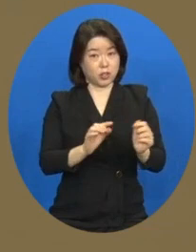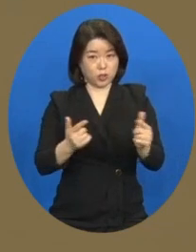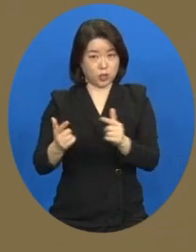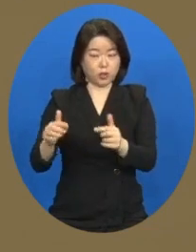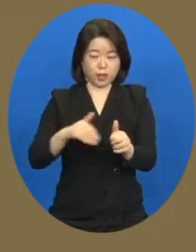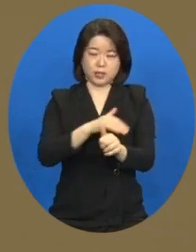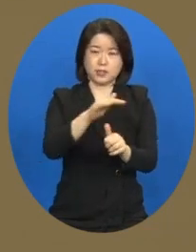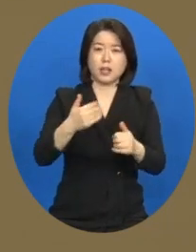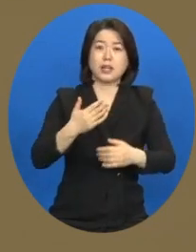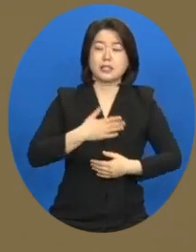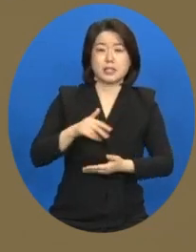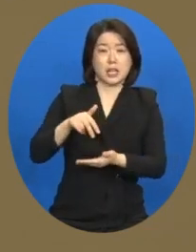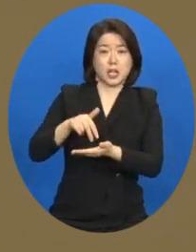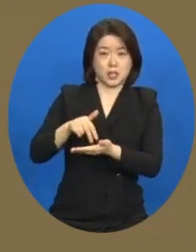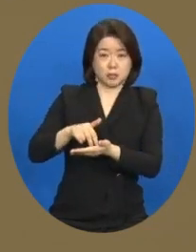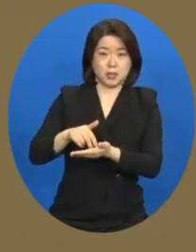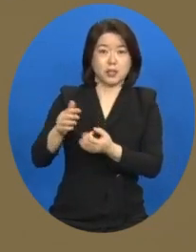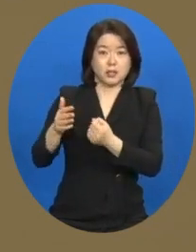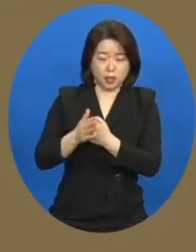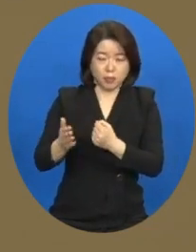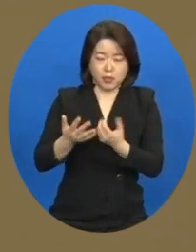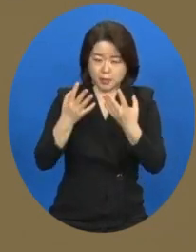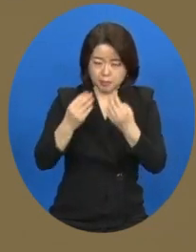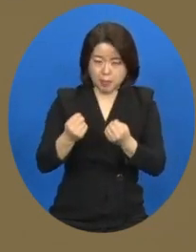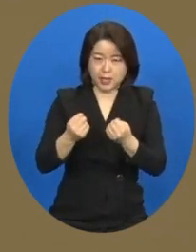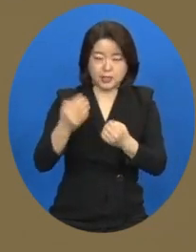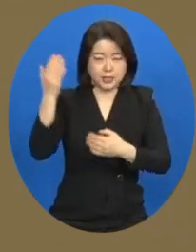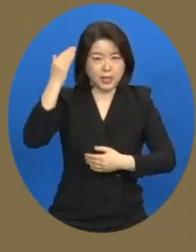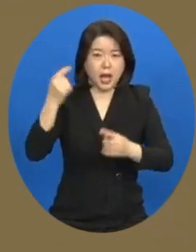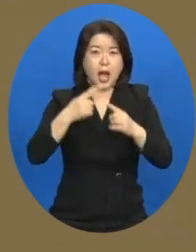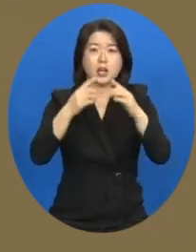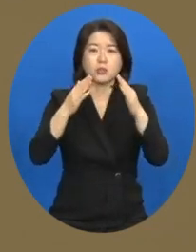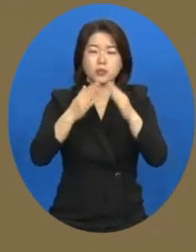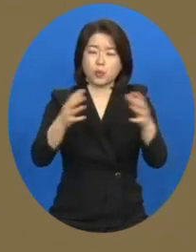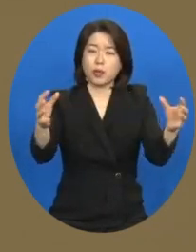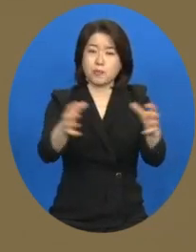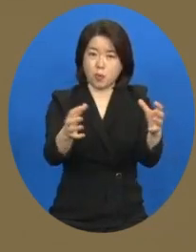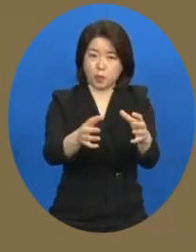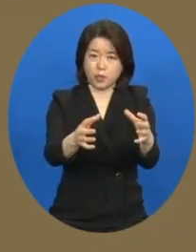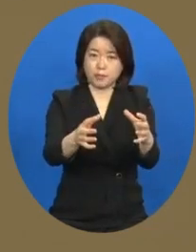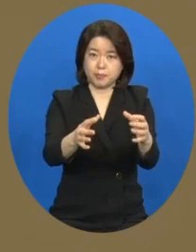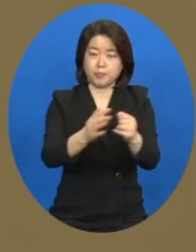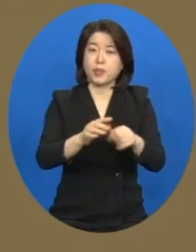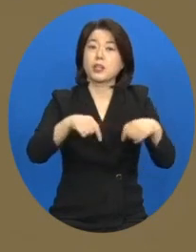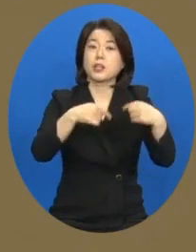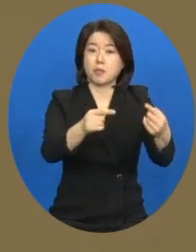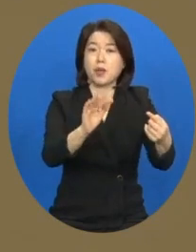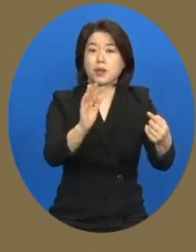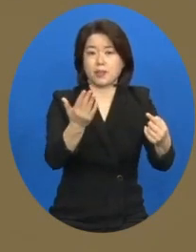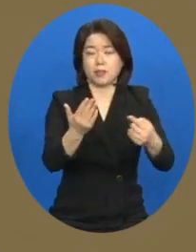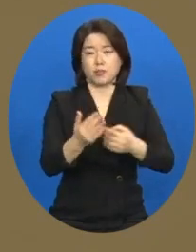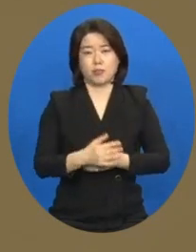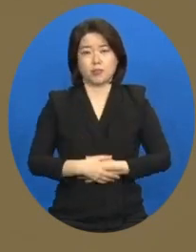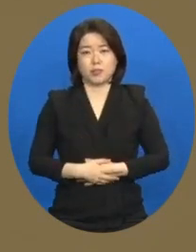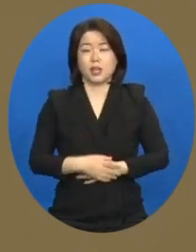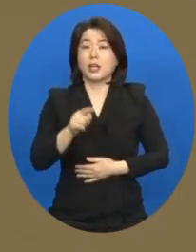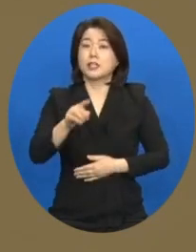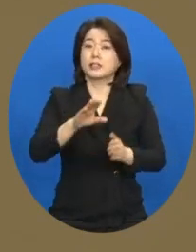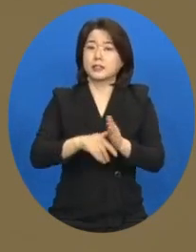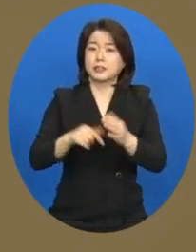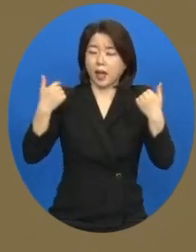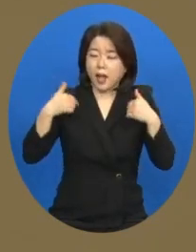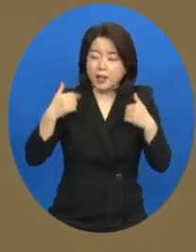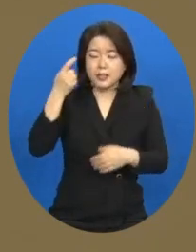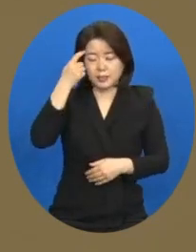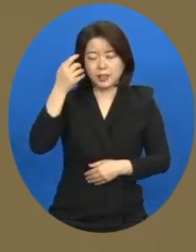사정과 제 위치 때문에 이런 한국교회 모임에 가게 돼요. 그때 항상